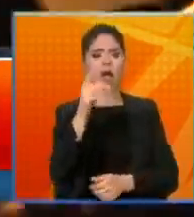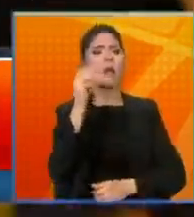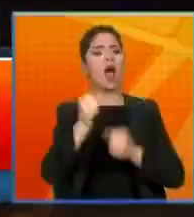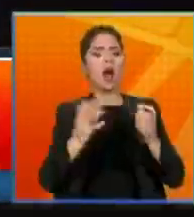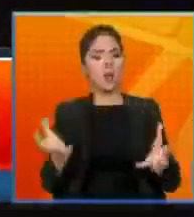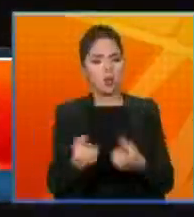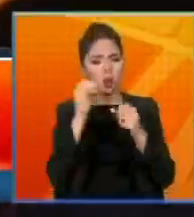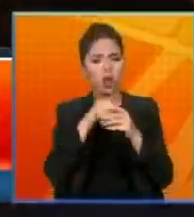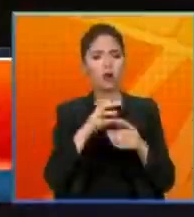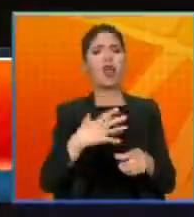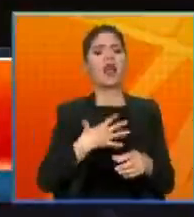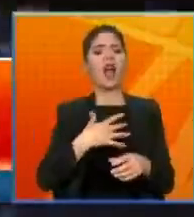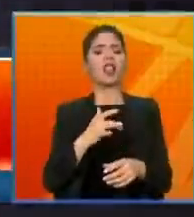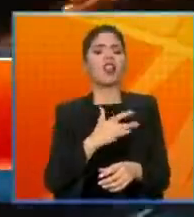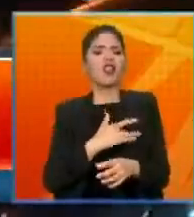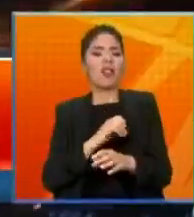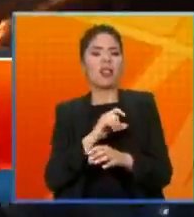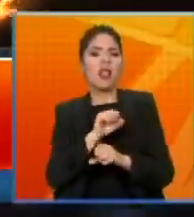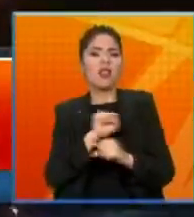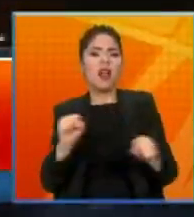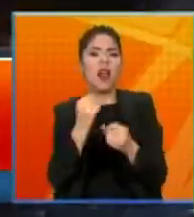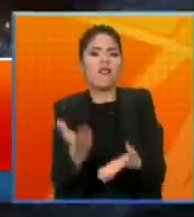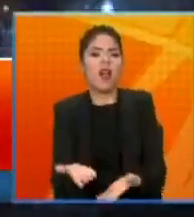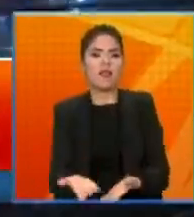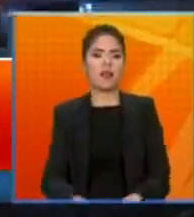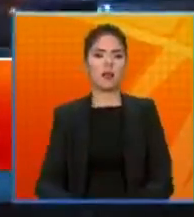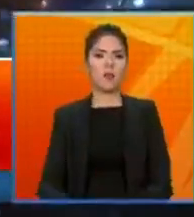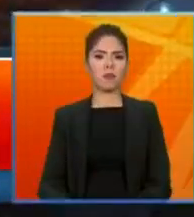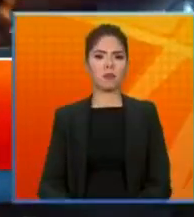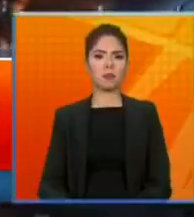kurtarabilmek için kendi canını tehlikeye attı.